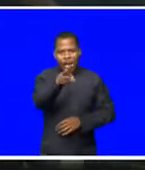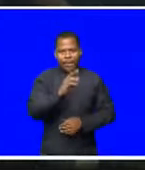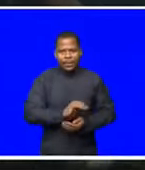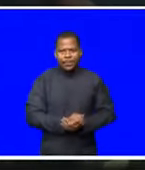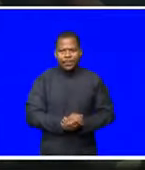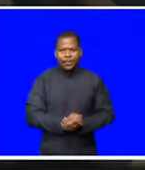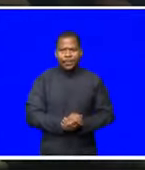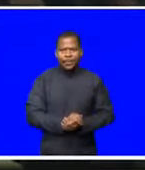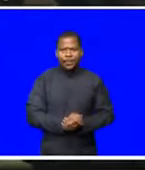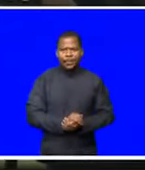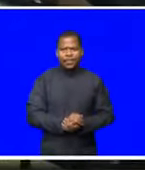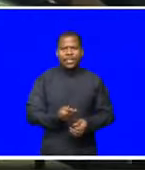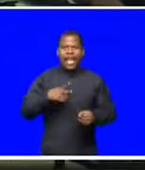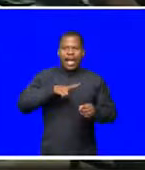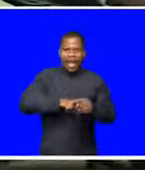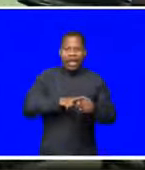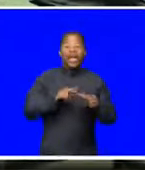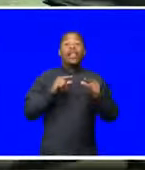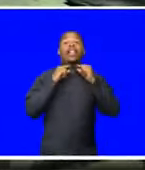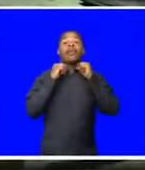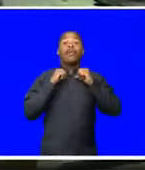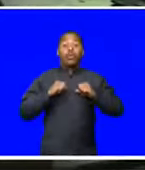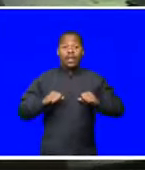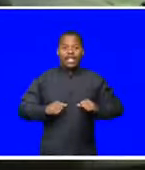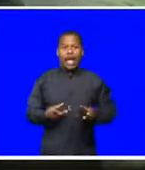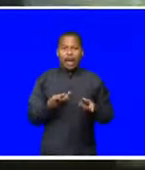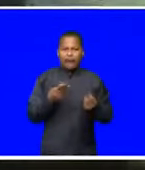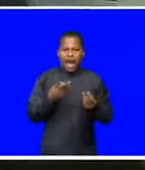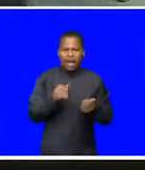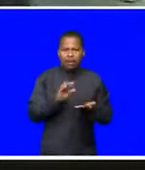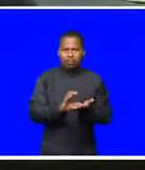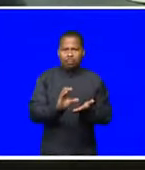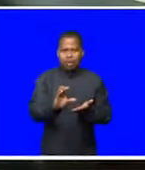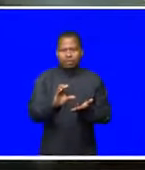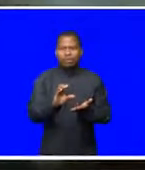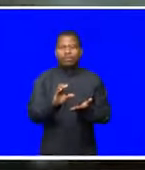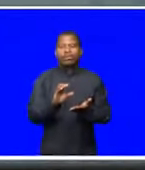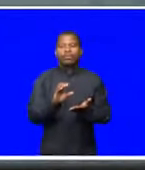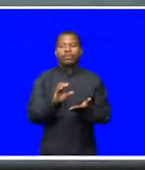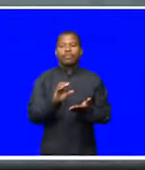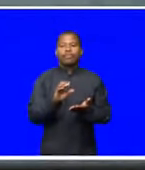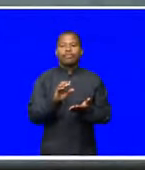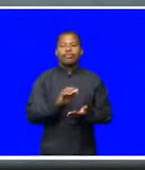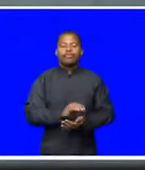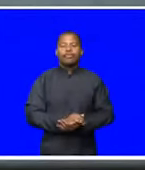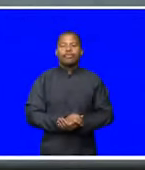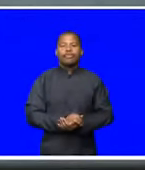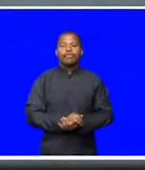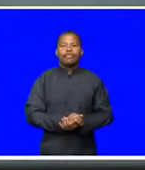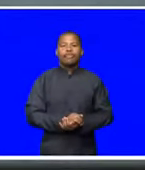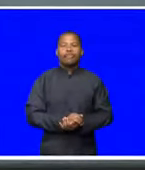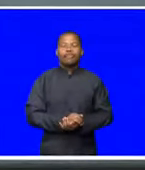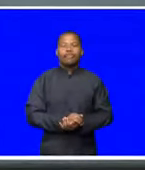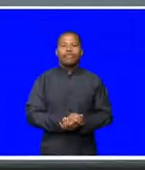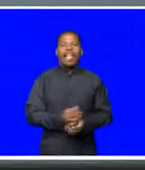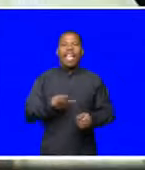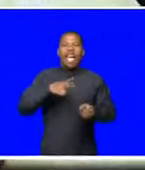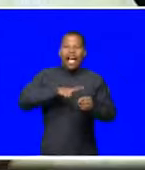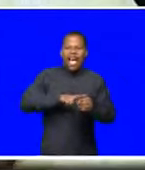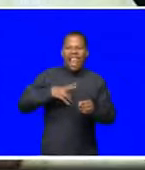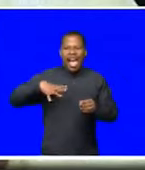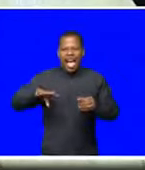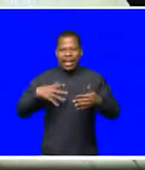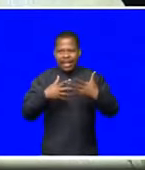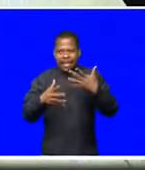Bafundisi ke bethulele emhlekazi umnikelo lo bengemalangeni latingulungwane letimfica nemakhulu layimfica namashumi lamabili kanti bekhona